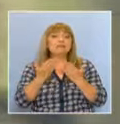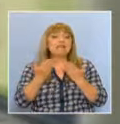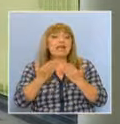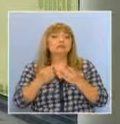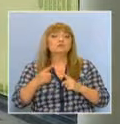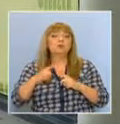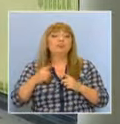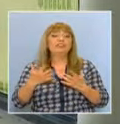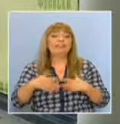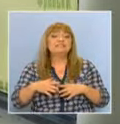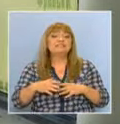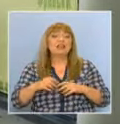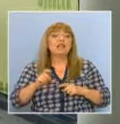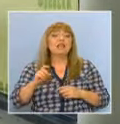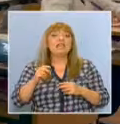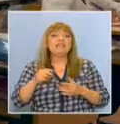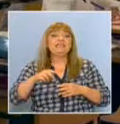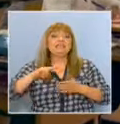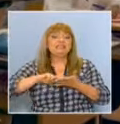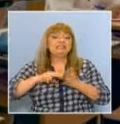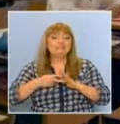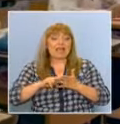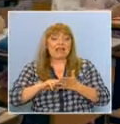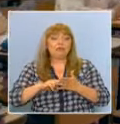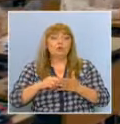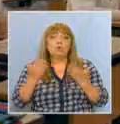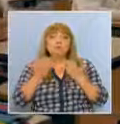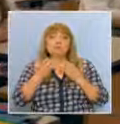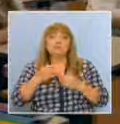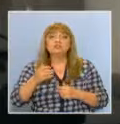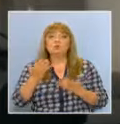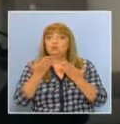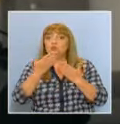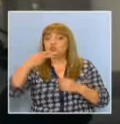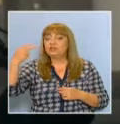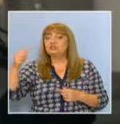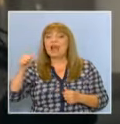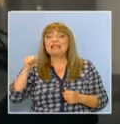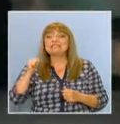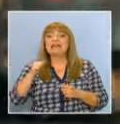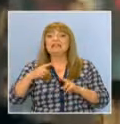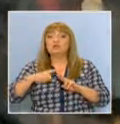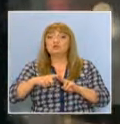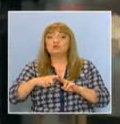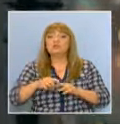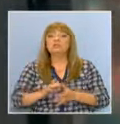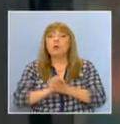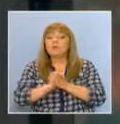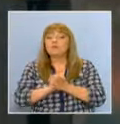дизайн. Да ценим доброто – ученици от училище Александър Пушкин с клип «Поздрав за българските лекари».